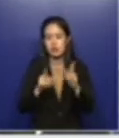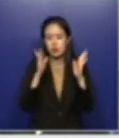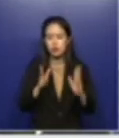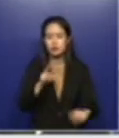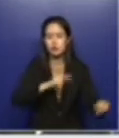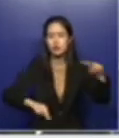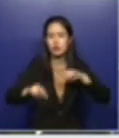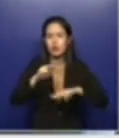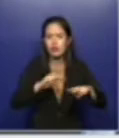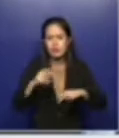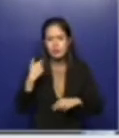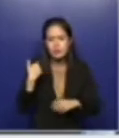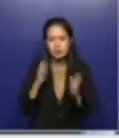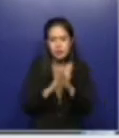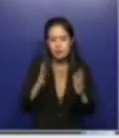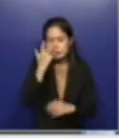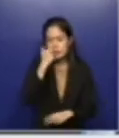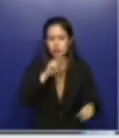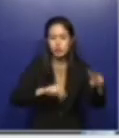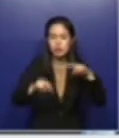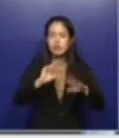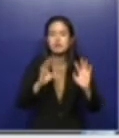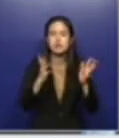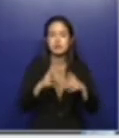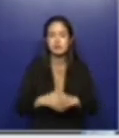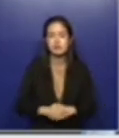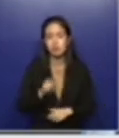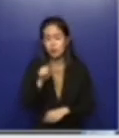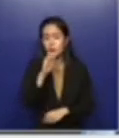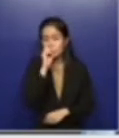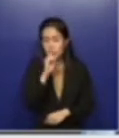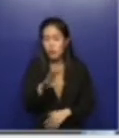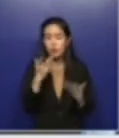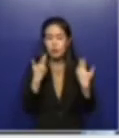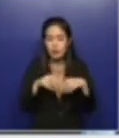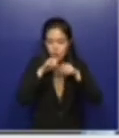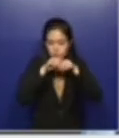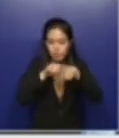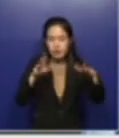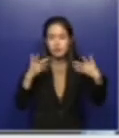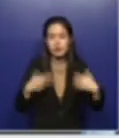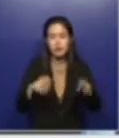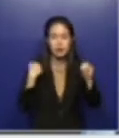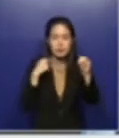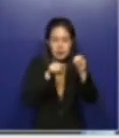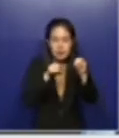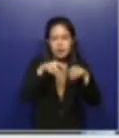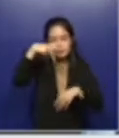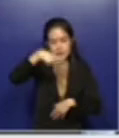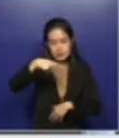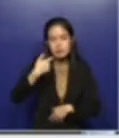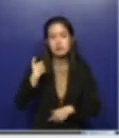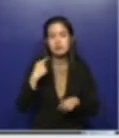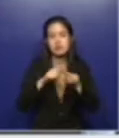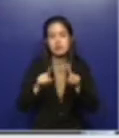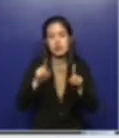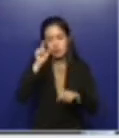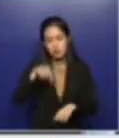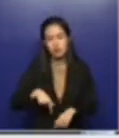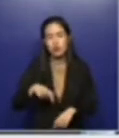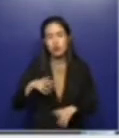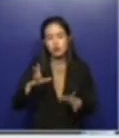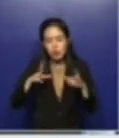าก็คุณออกมาตรการพิเศษแล้วบอกว่าเขาเป็นคนพิเศษคุณก็ออกมาตรการพิเศษดิแต่ผลลัพธ์ต้องเหมือนคนธรรม